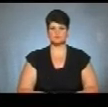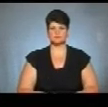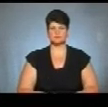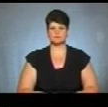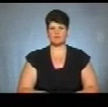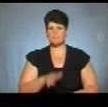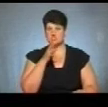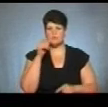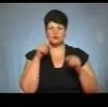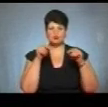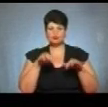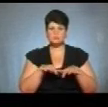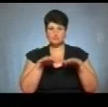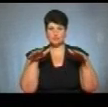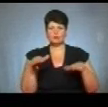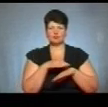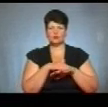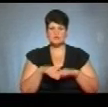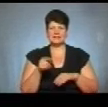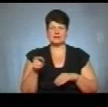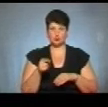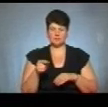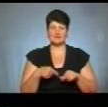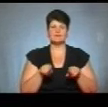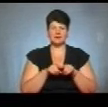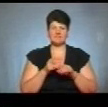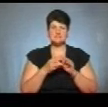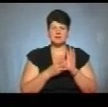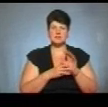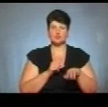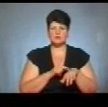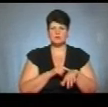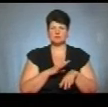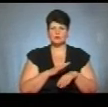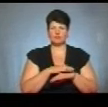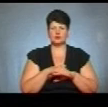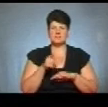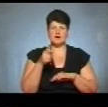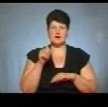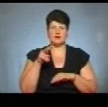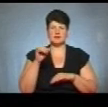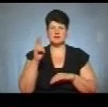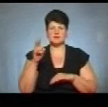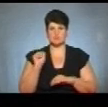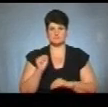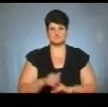Під час дощу підтопило вулиці Тернополя. Так о 18-й годині виглядала вулиця Галицька.